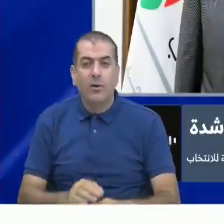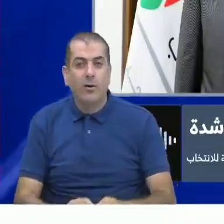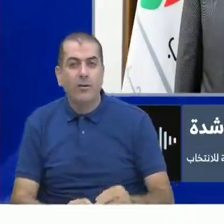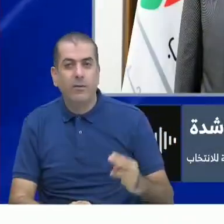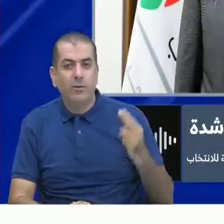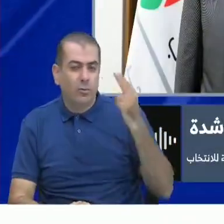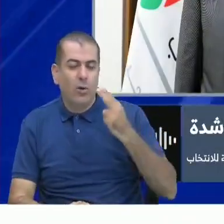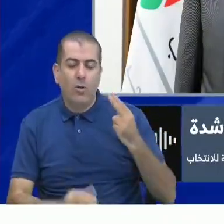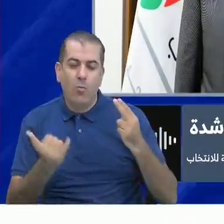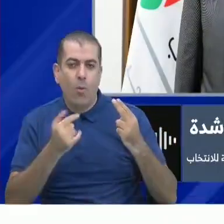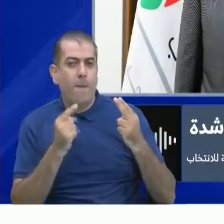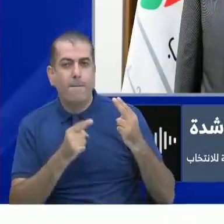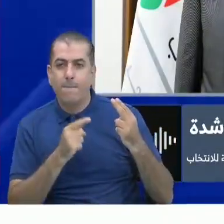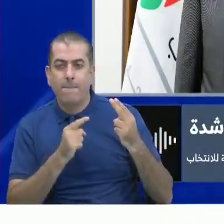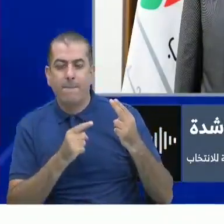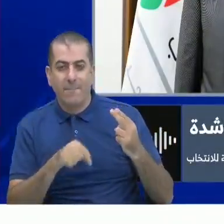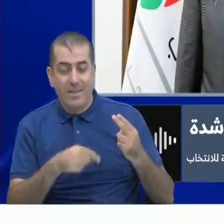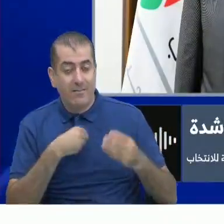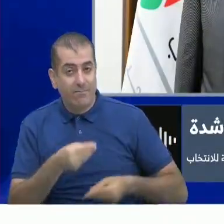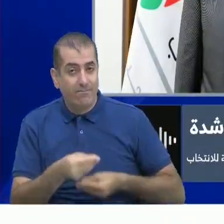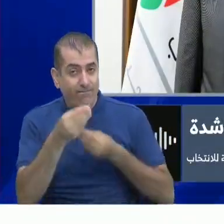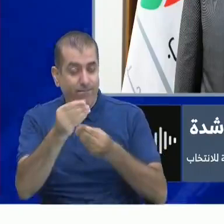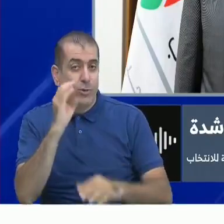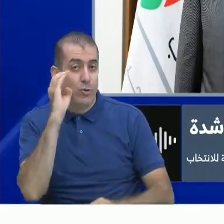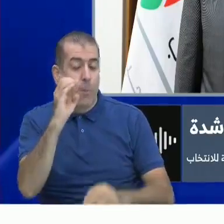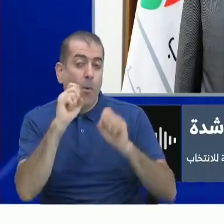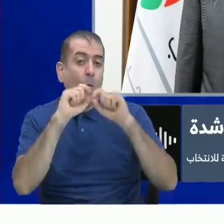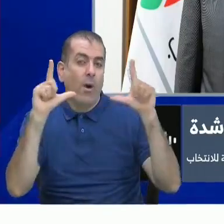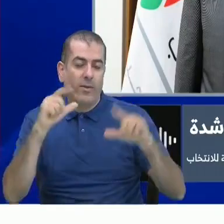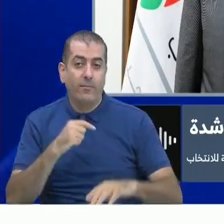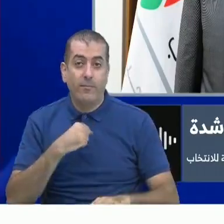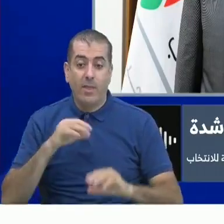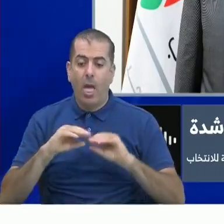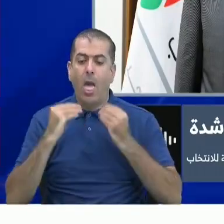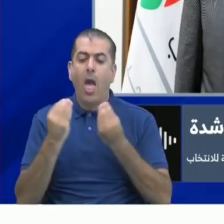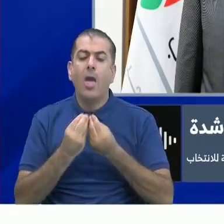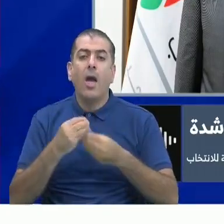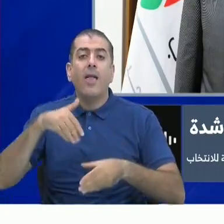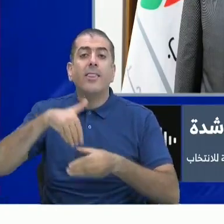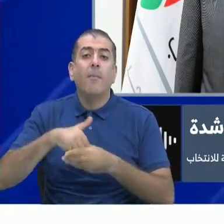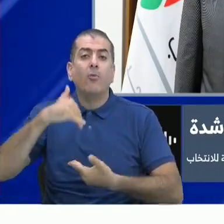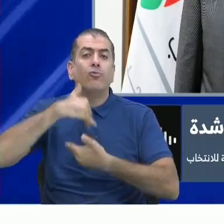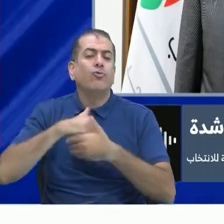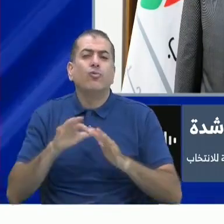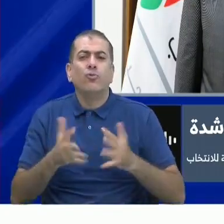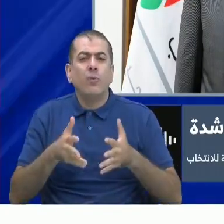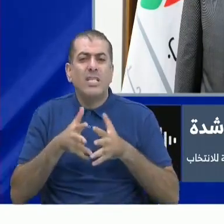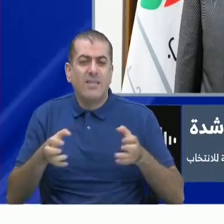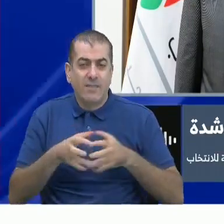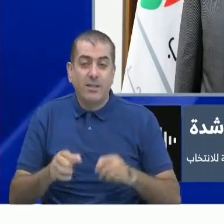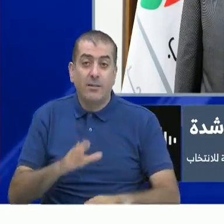غاية الأهمية حتى نوضح ما هو دور الهيئة تماما في هذه المسألة. دور الهيئة